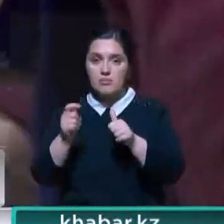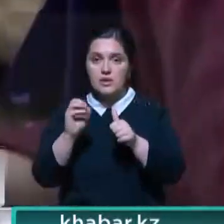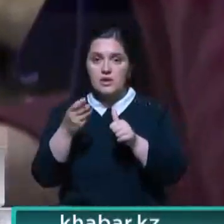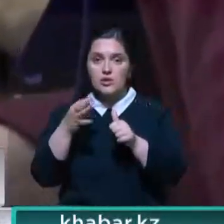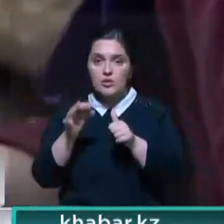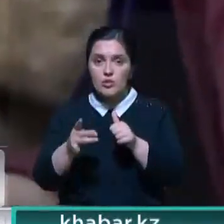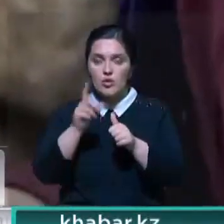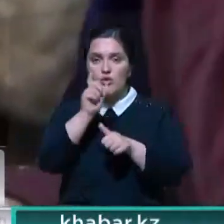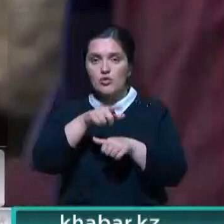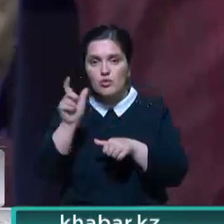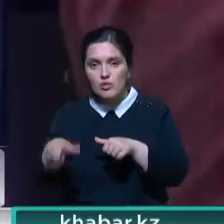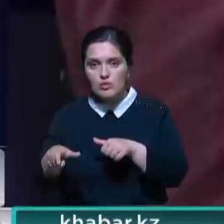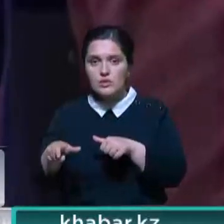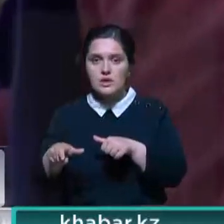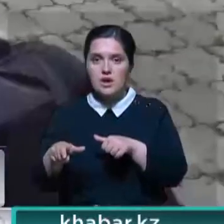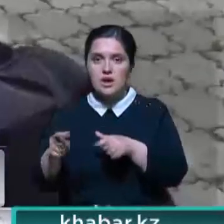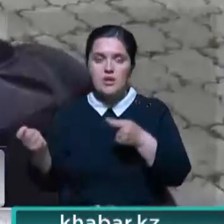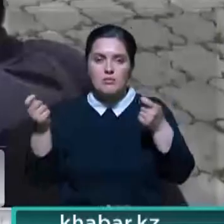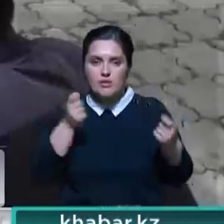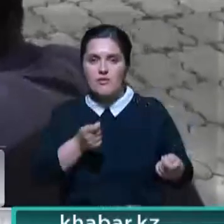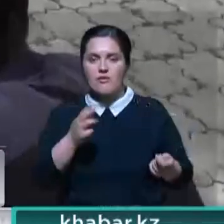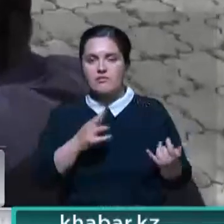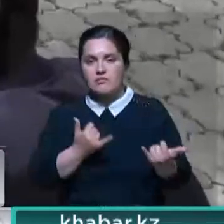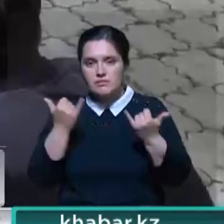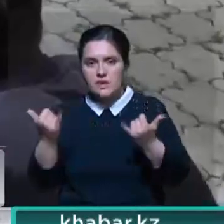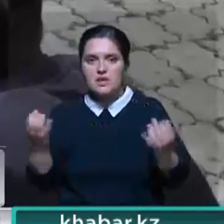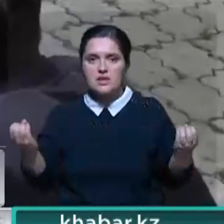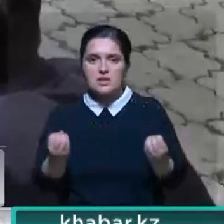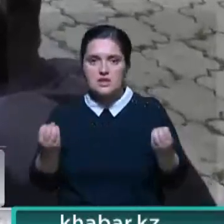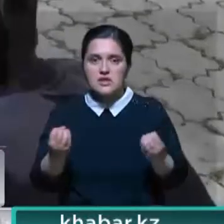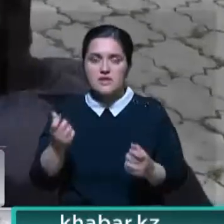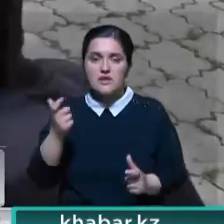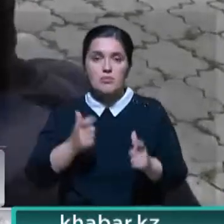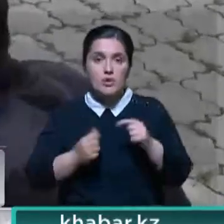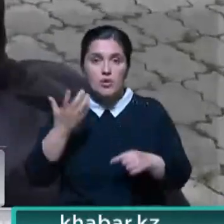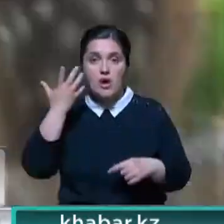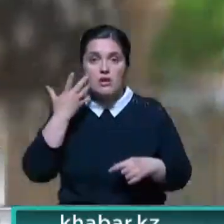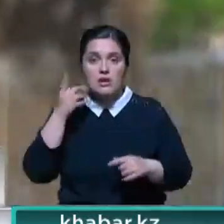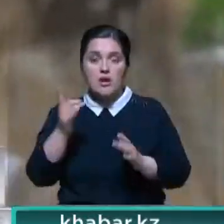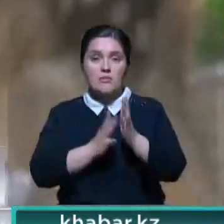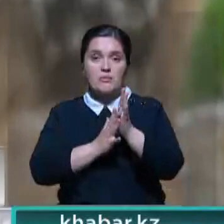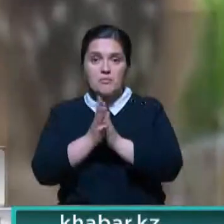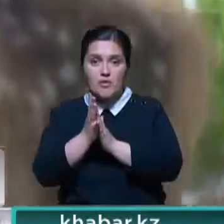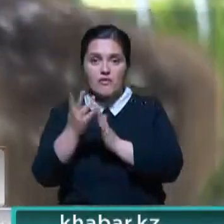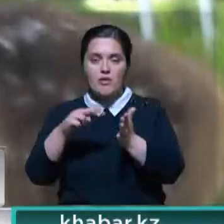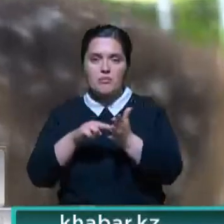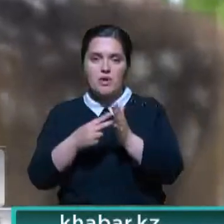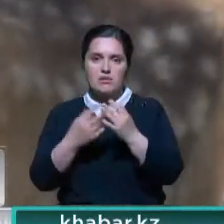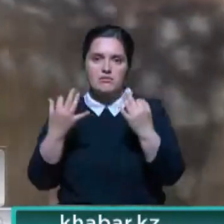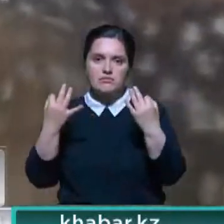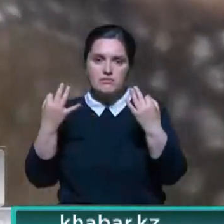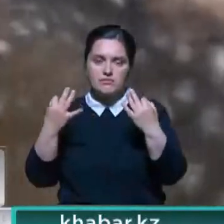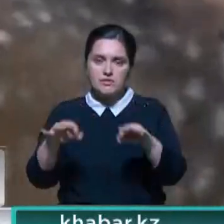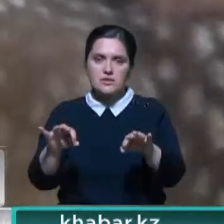Егором. Неравнодушные люди и охотоведы привозят ему свежее молоко. А вот когда косуленок подрастет,